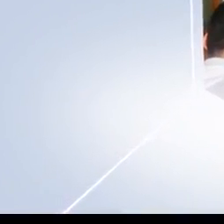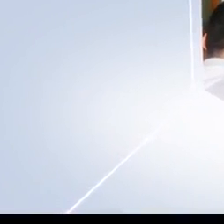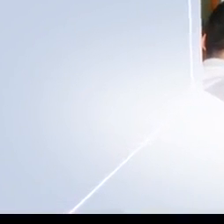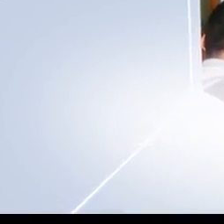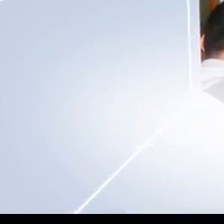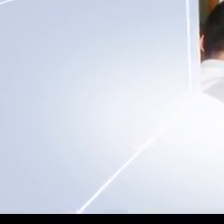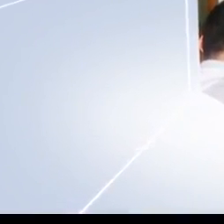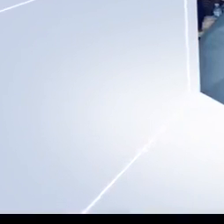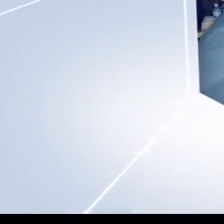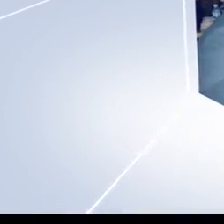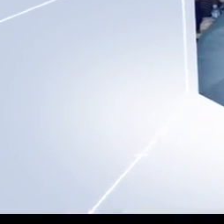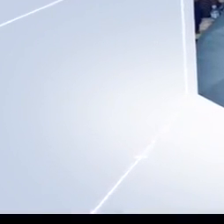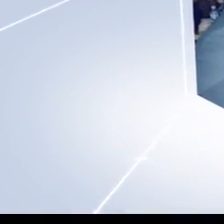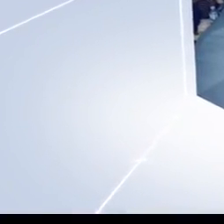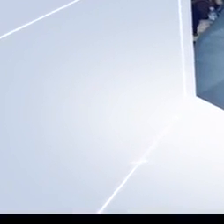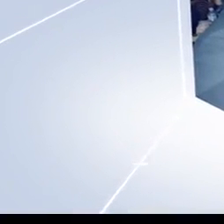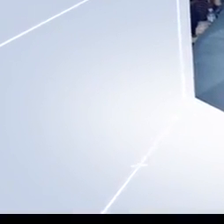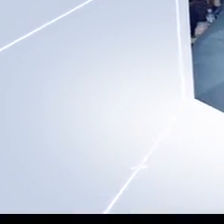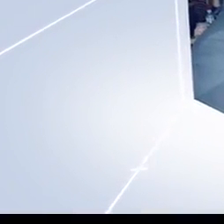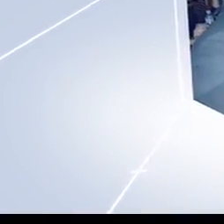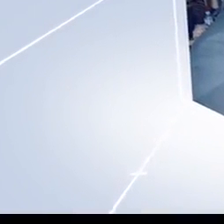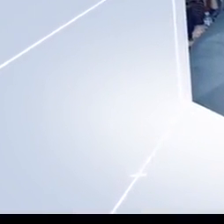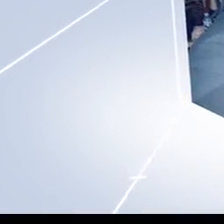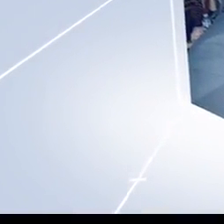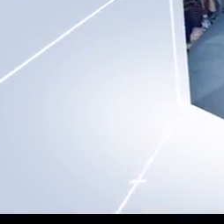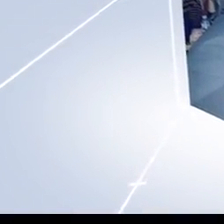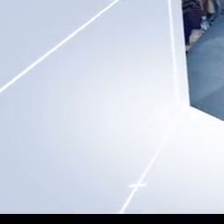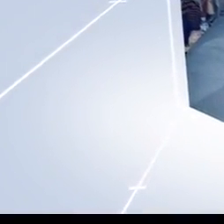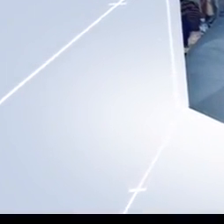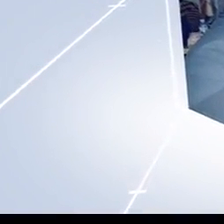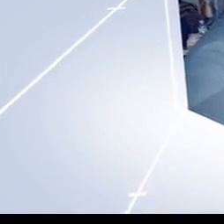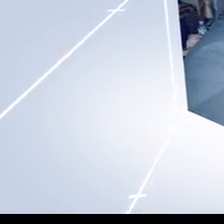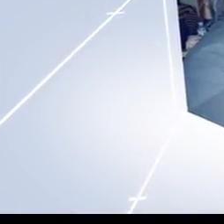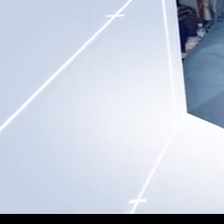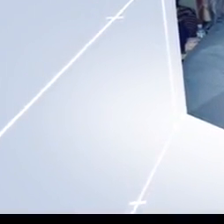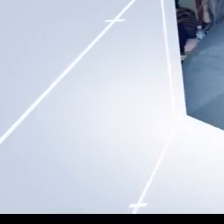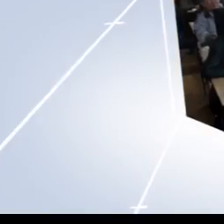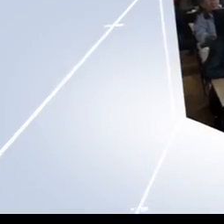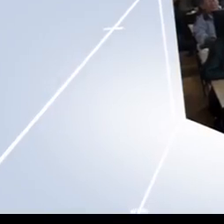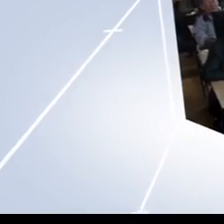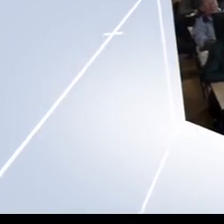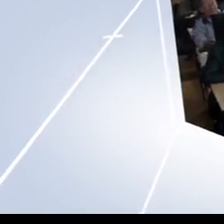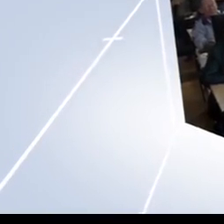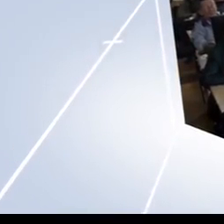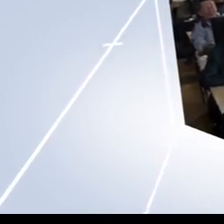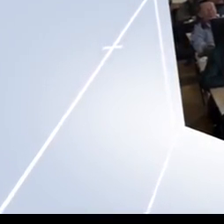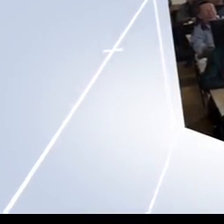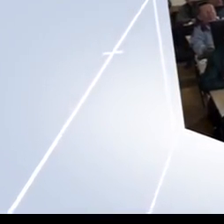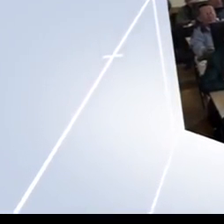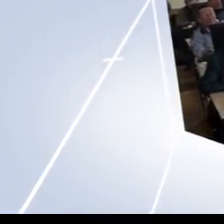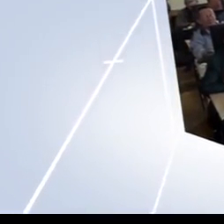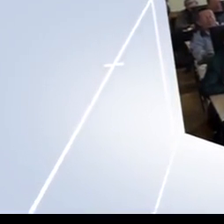Насандүршин болуусоргийг алсин хараа юу вэн Ерүүм бөраа сайхан амдархийн тулд хасралтгой суралцаж болдаг